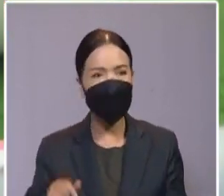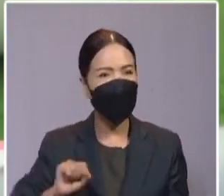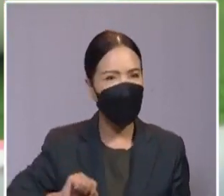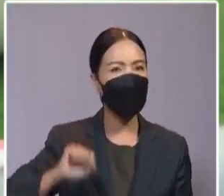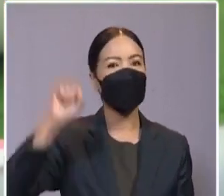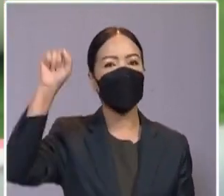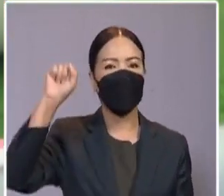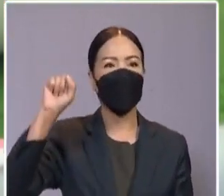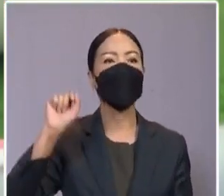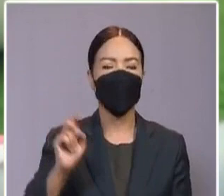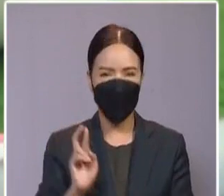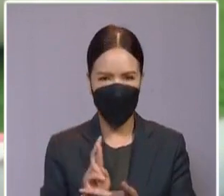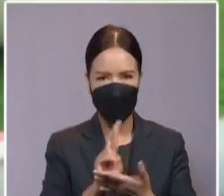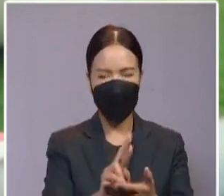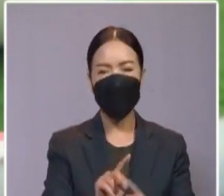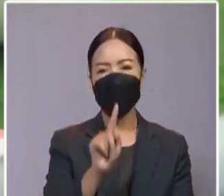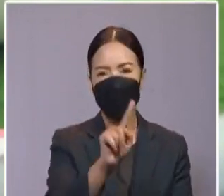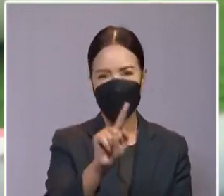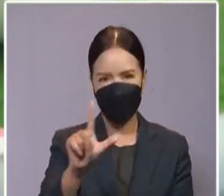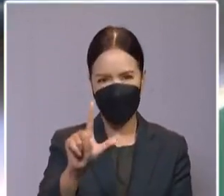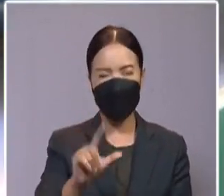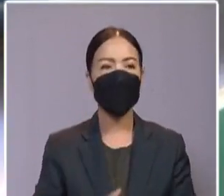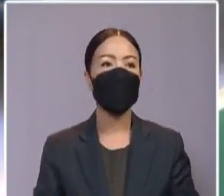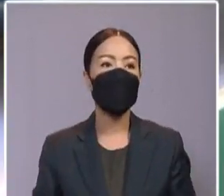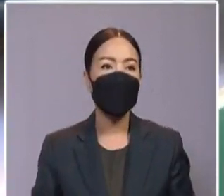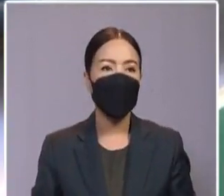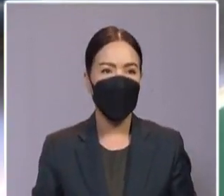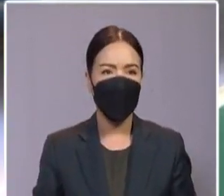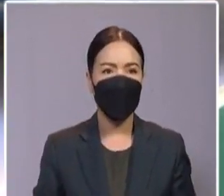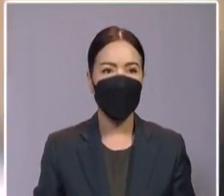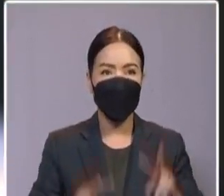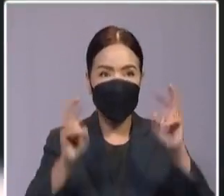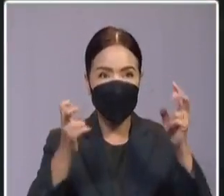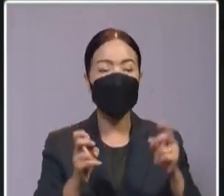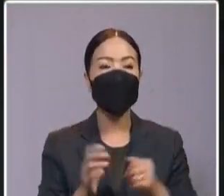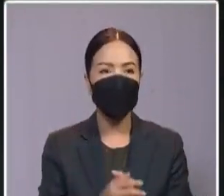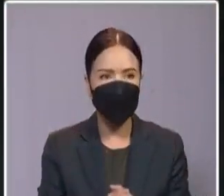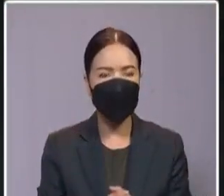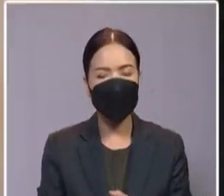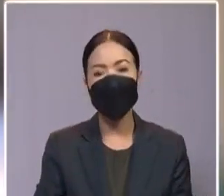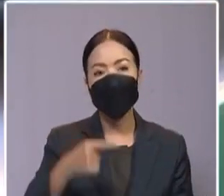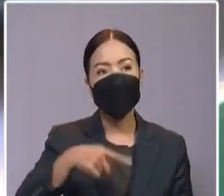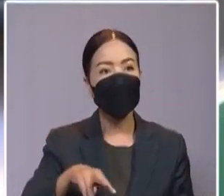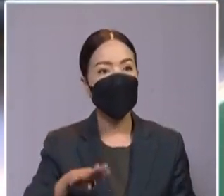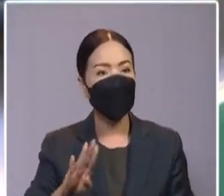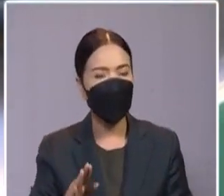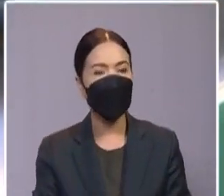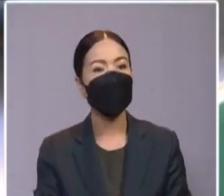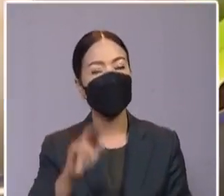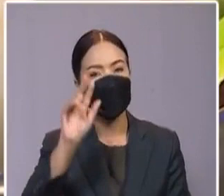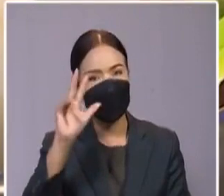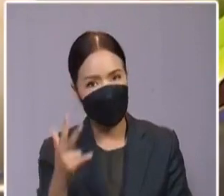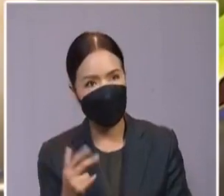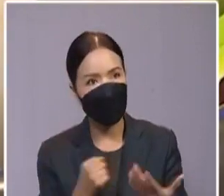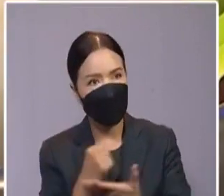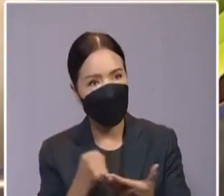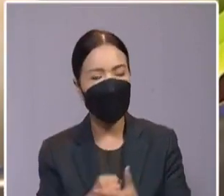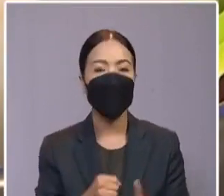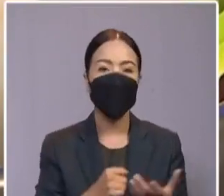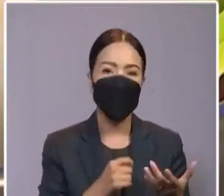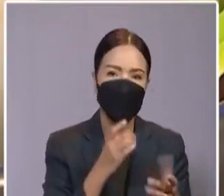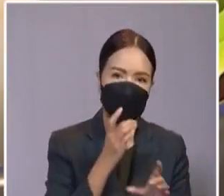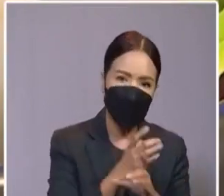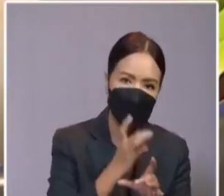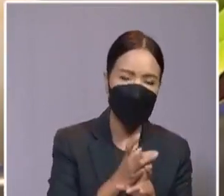ชนะแล้วก็จะรับเงินรางวัล 1ล้านบาทนะคะส่วนประเด็นเรื่องของการแลกโหวตร่างพ.ร.บกัญชาแล้วก็สุราก้าวหน้านะคะ